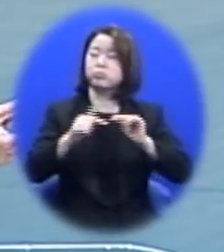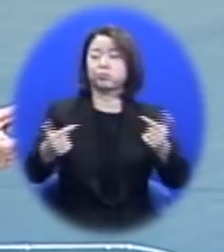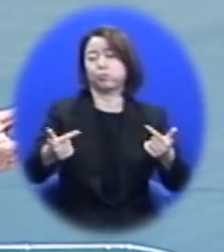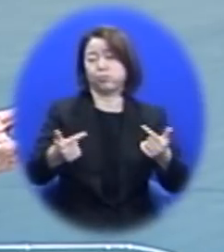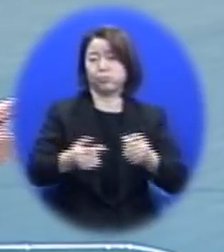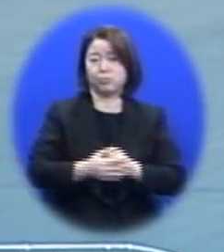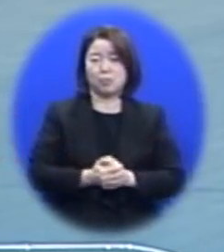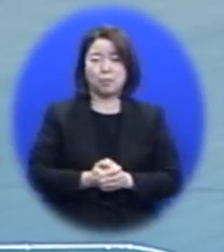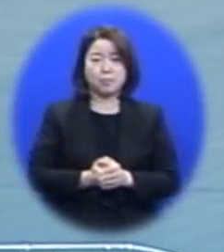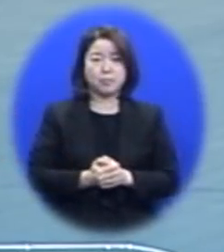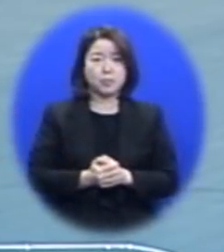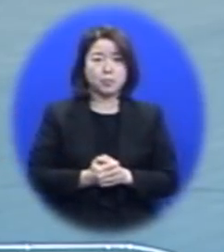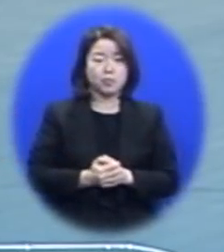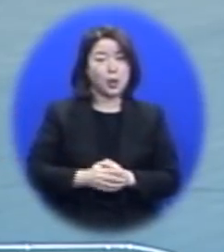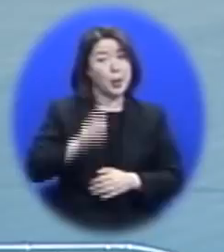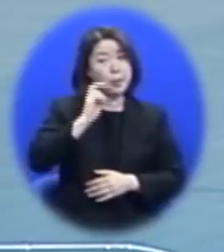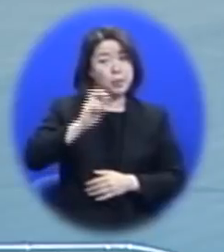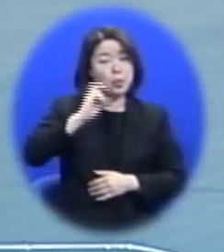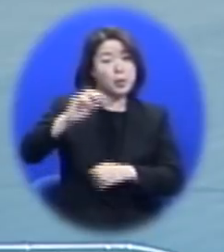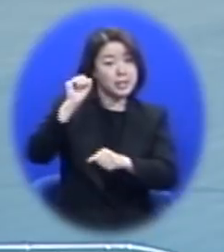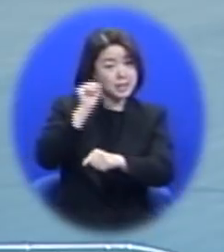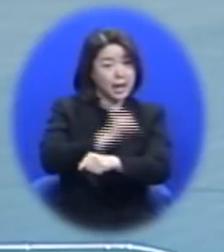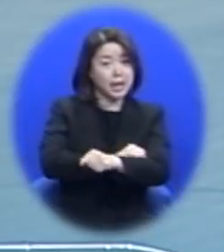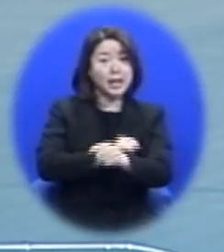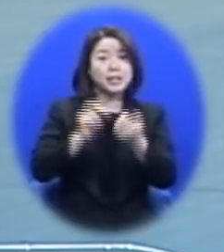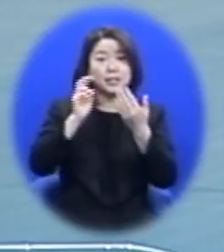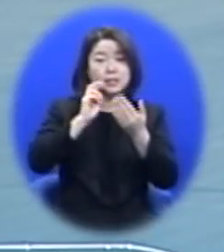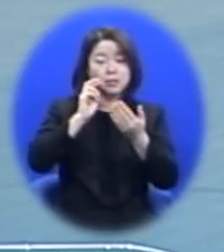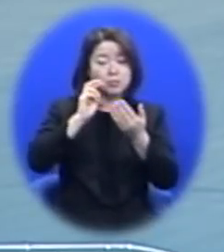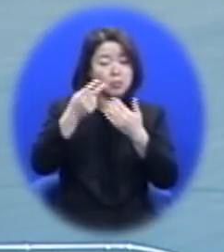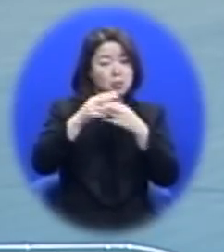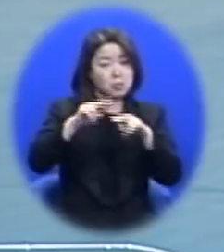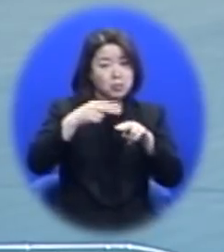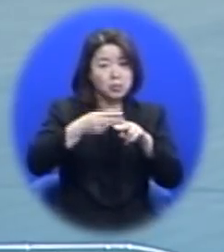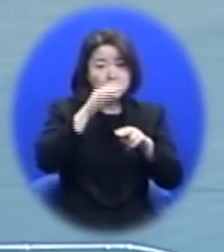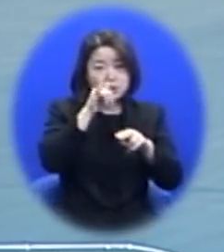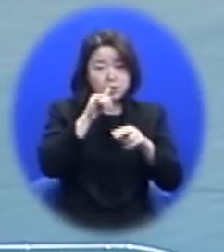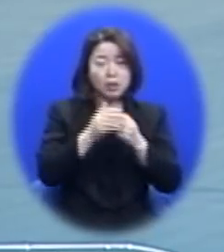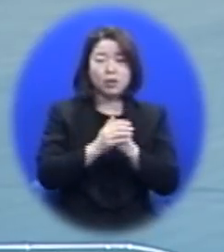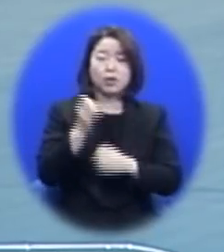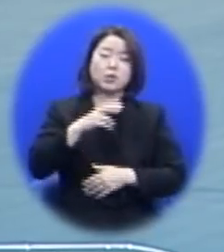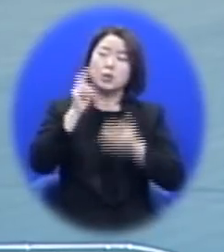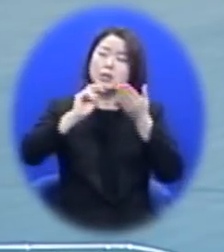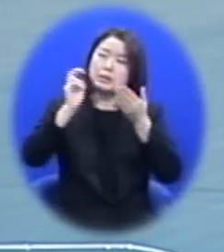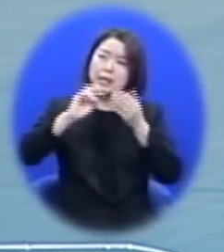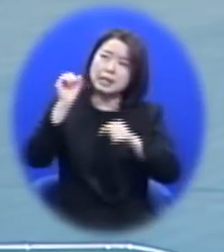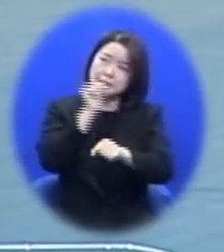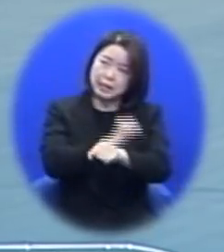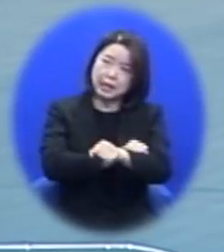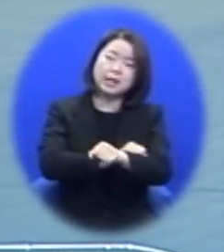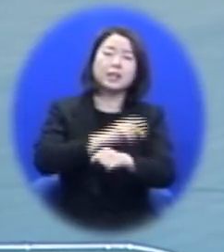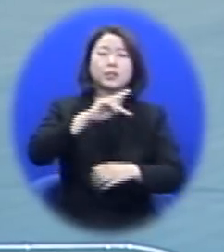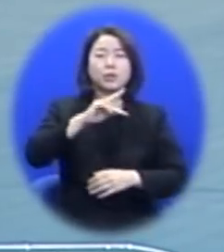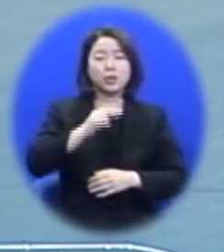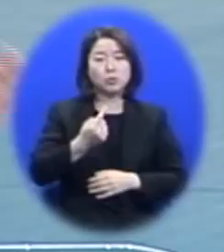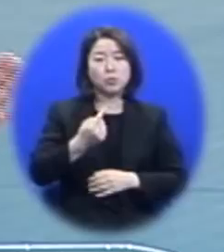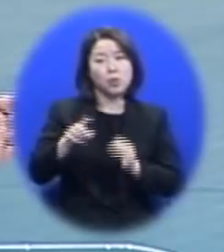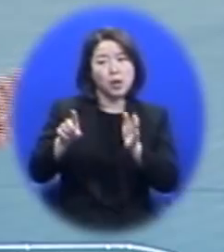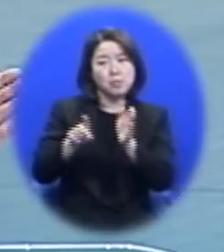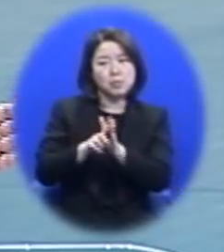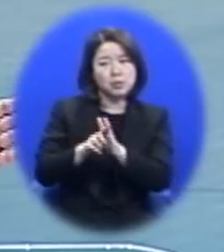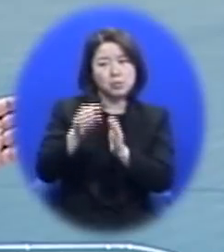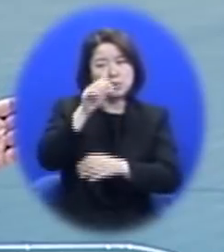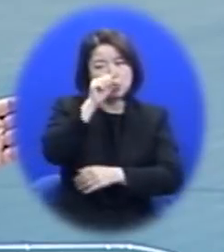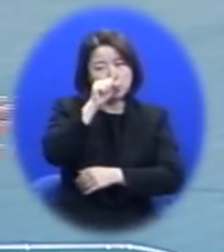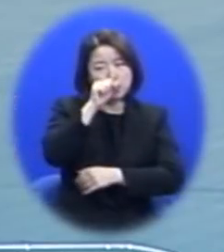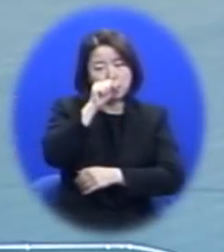아니잖아요. 네. 노래를 잘하는 은사가 있을 수 있어요. 찬양을 잘한다고 그 사람이 믿음이 꼭 좋다는 것을 단정할